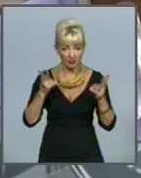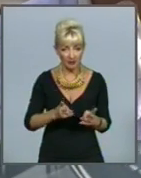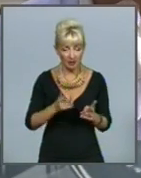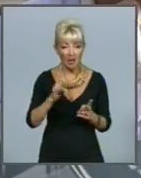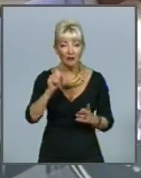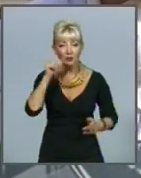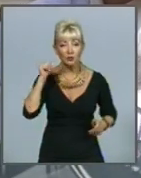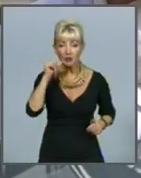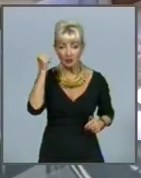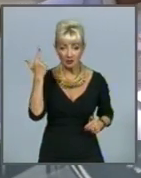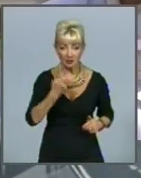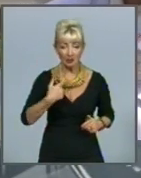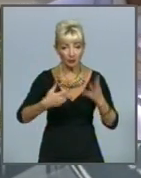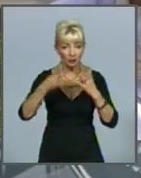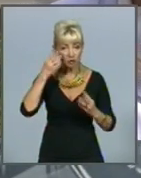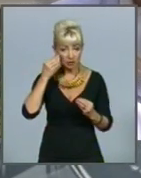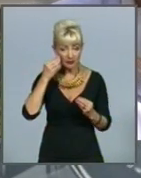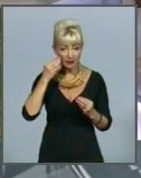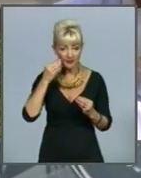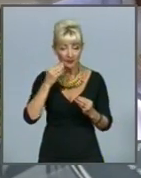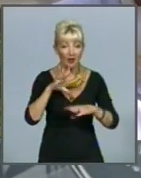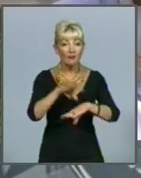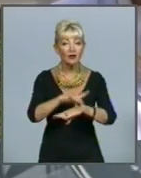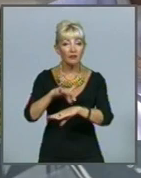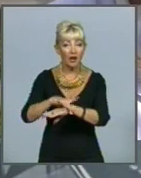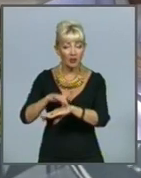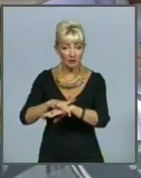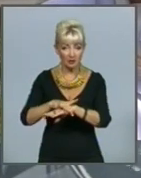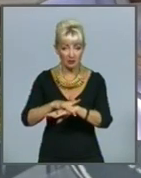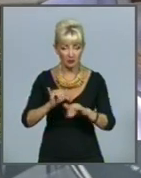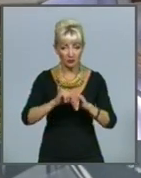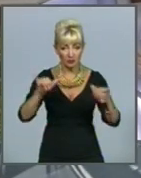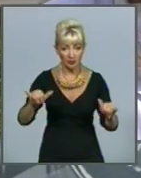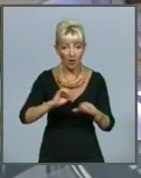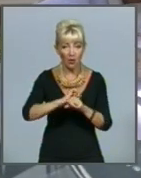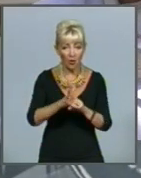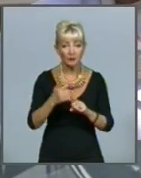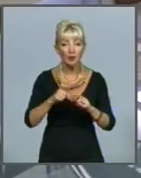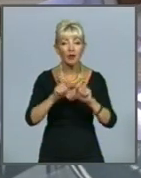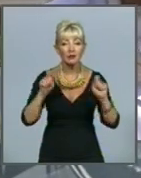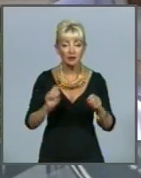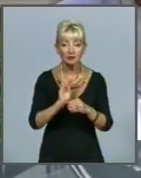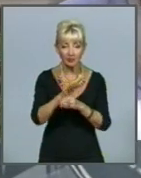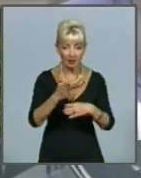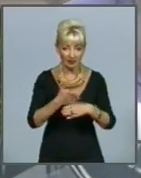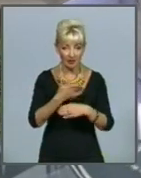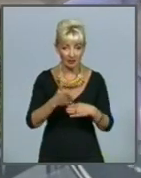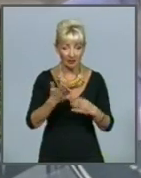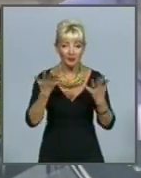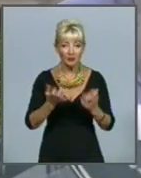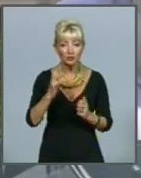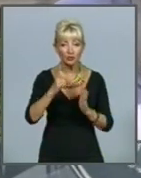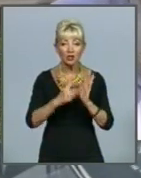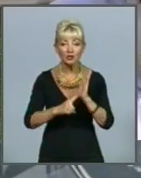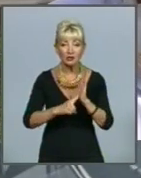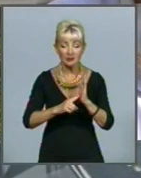учитывая рост выявляемости больных с ковидом, мы открыли дополнительное отделение еще на 60 коек. И